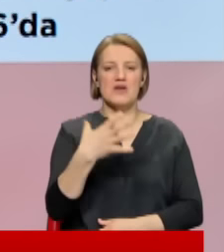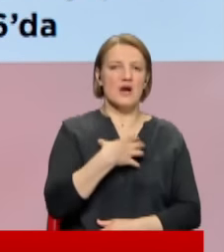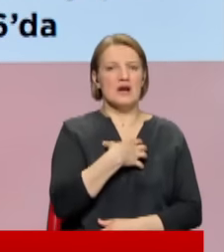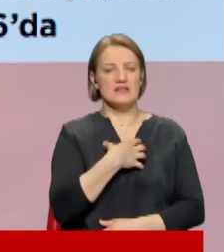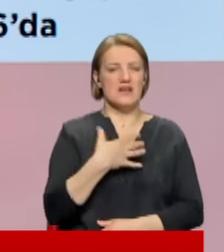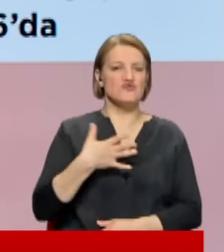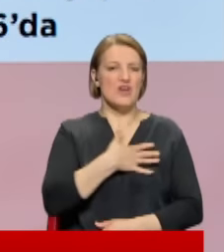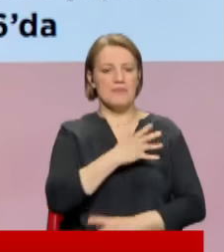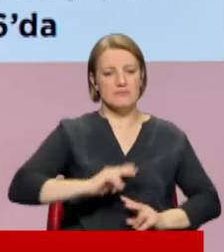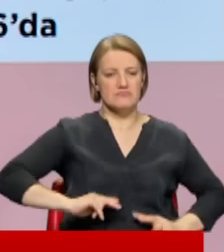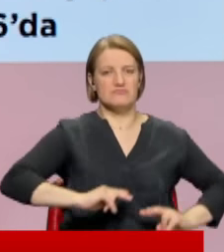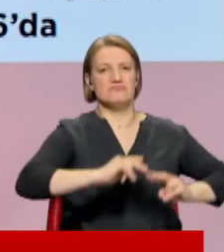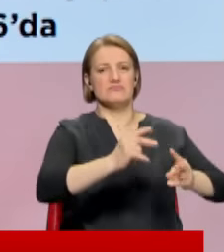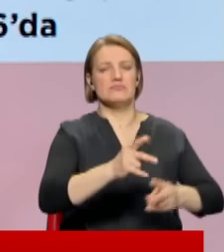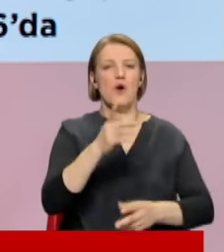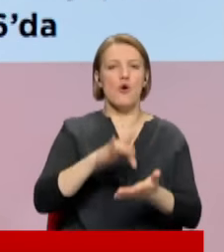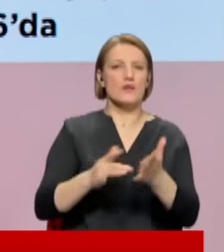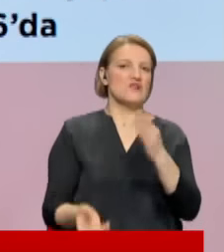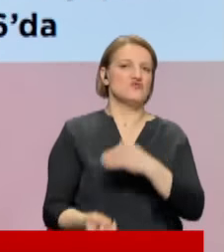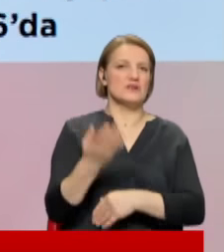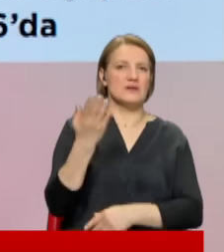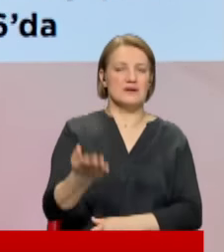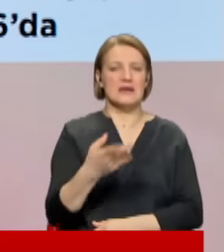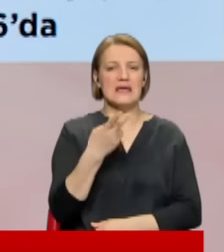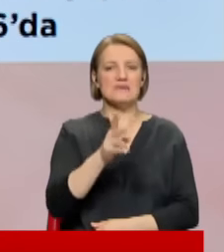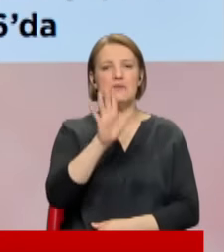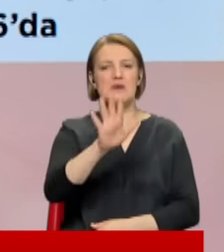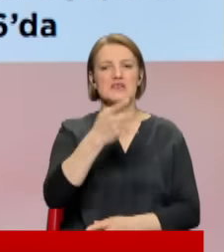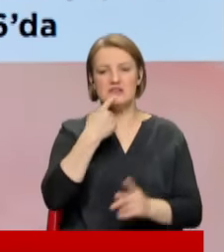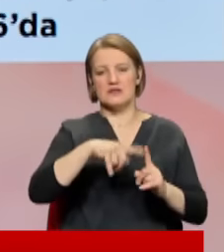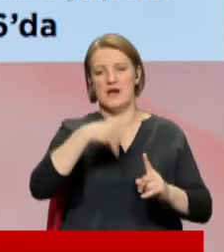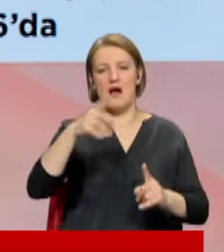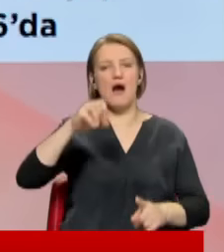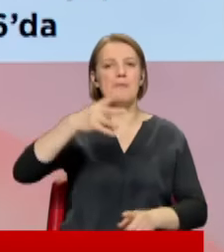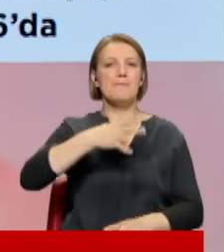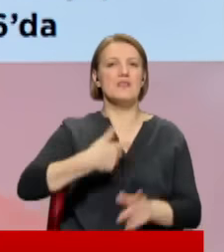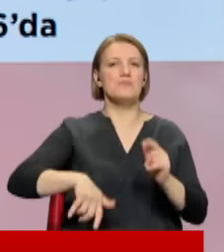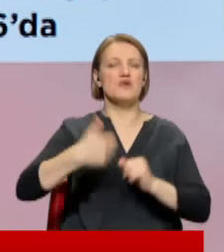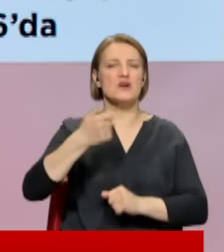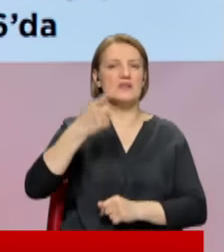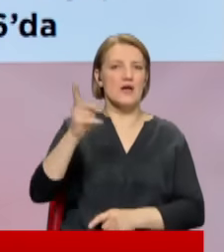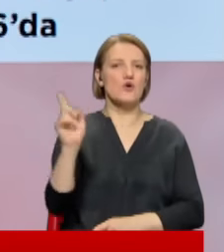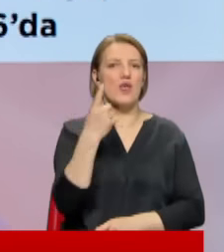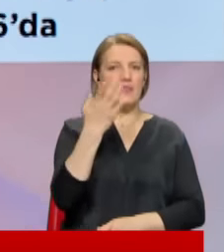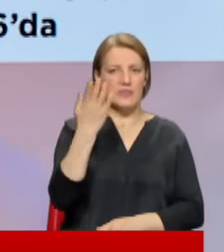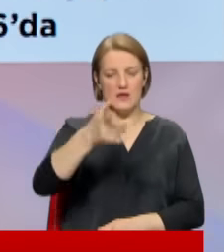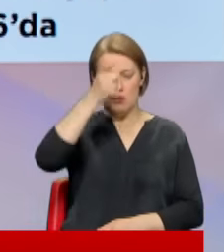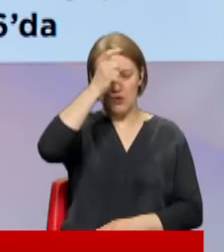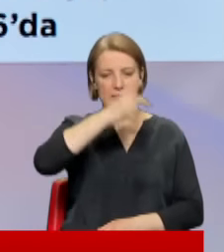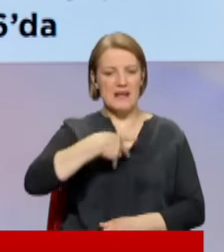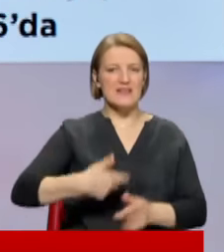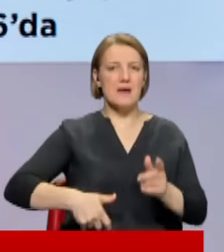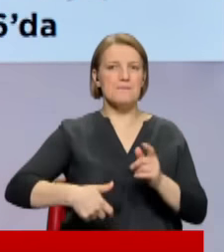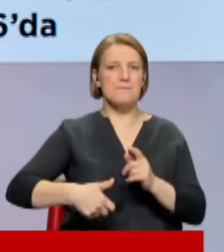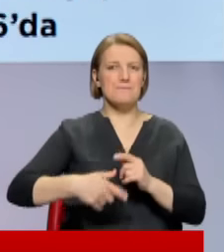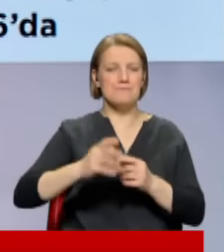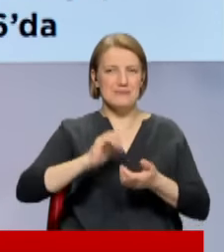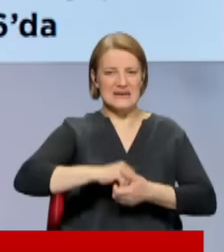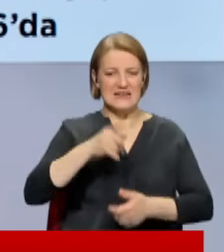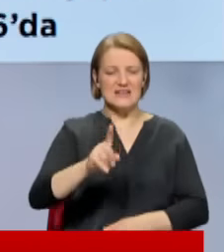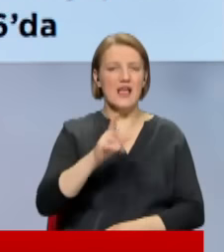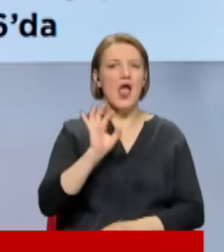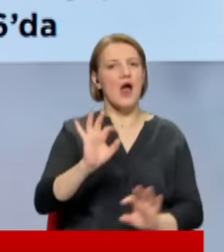Haziran'da CHP'ye geçmesiyle ortaya çıktı. 2005'ten bugüne AKP'li belediye başkanlarınca yönetilen Türkiye Belediyeler Birliği'nin